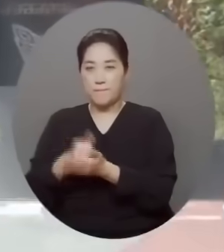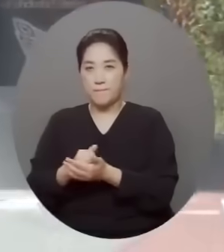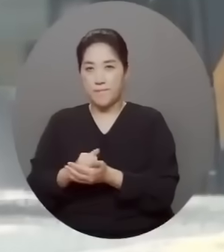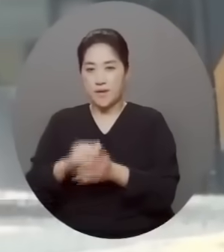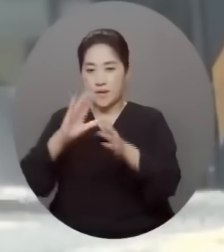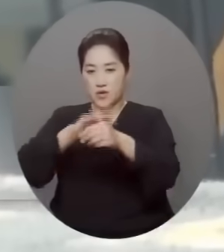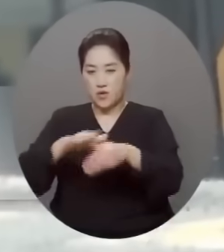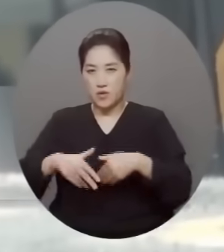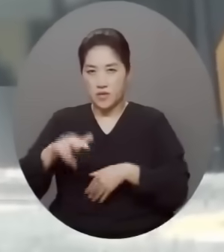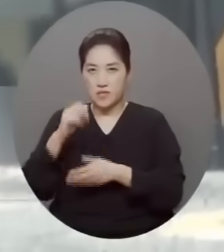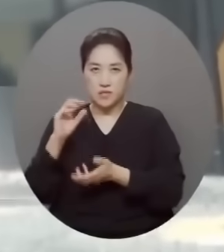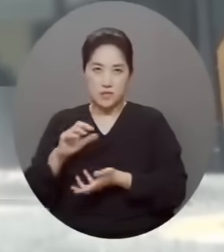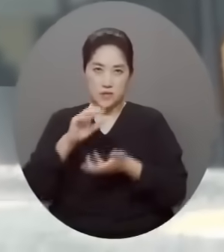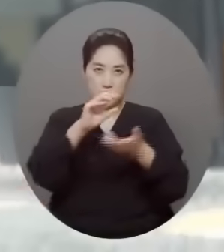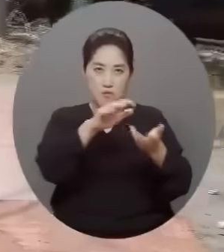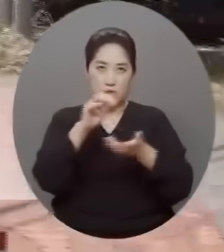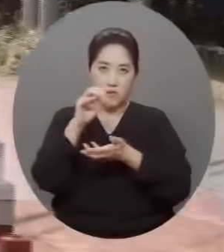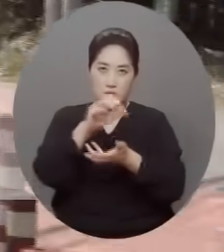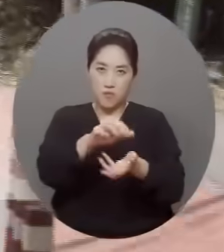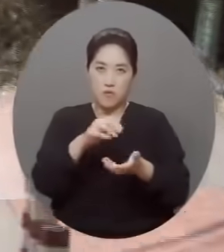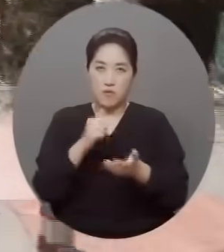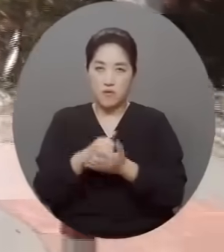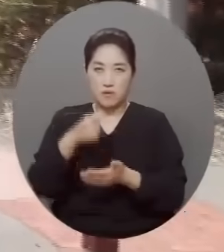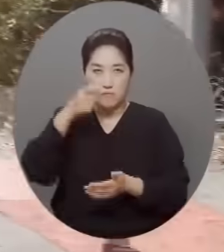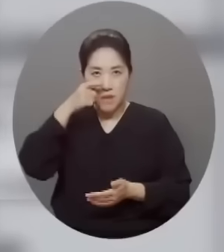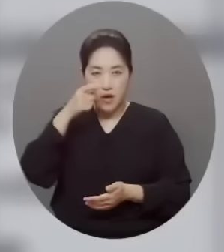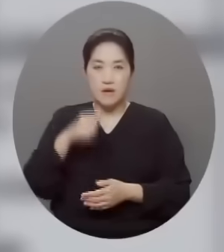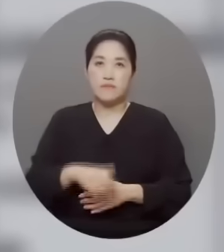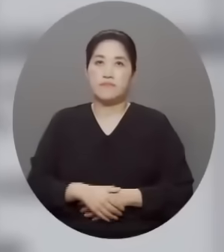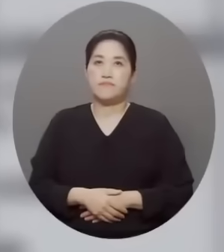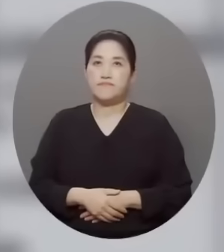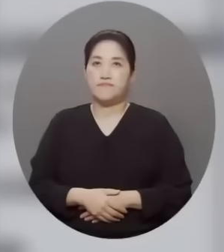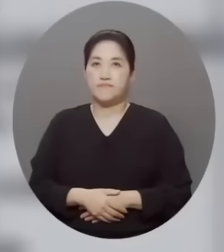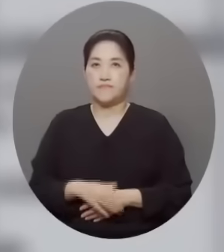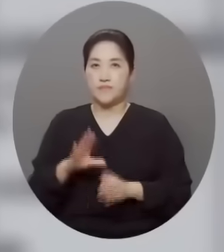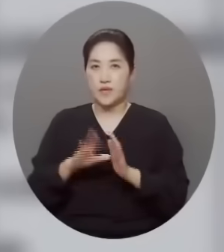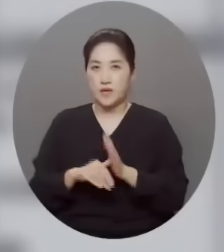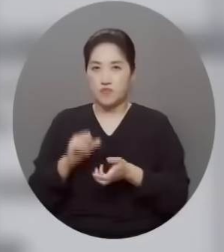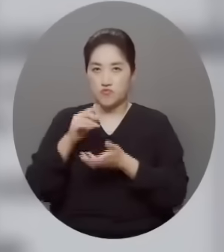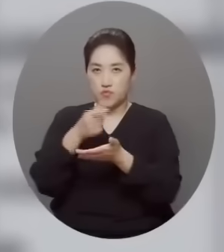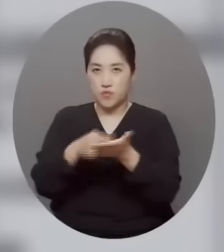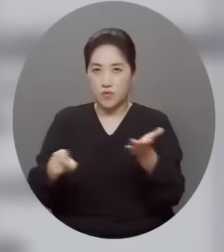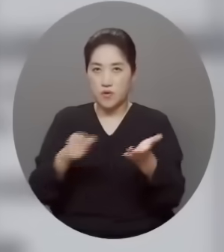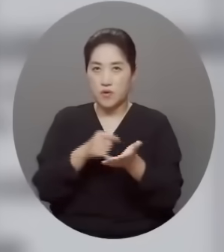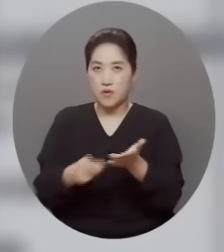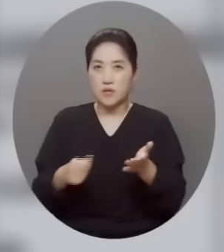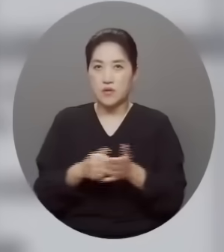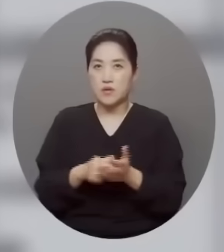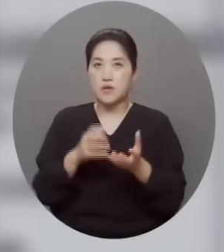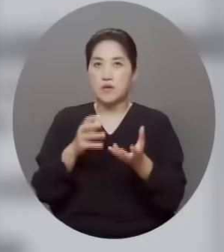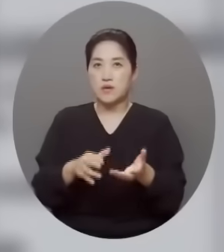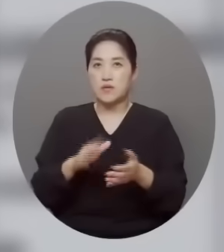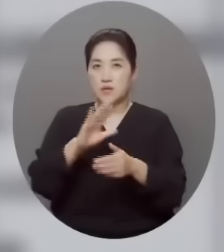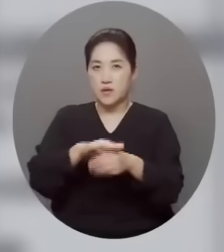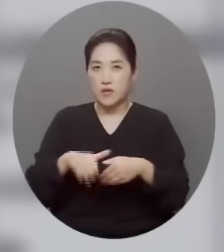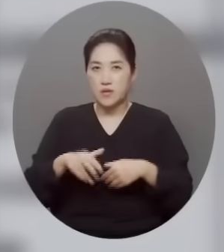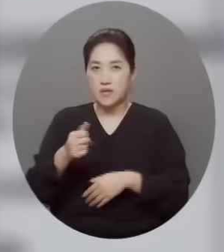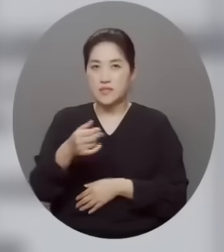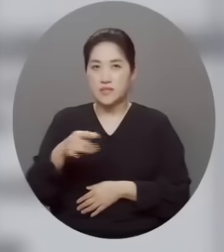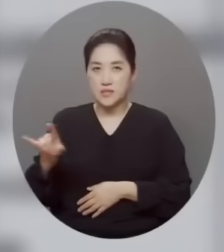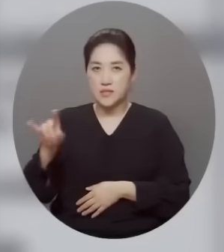경남 진해로 옮겨지고 있는 모습이 포착됐습니다. 당시 운송장에는 이 포탄이 경남